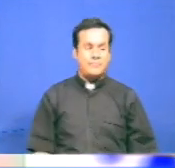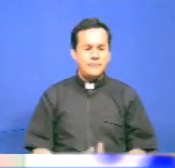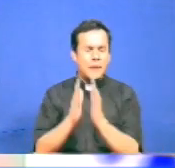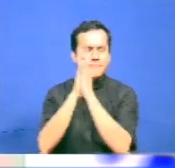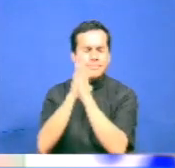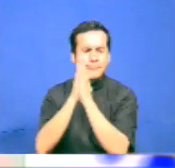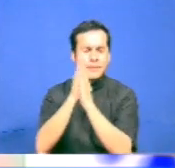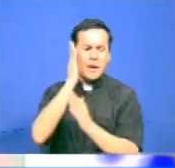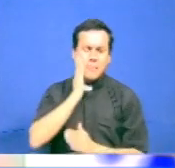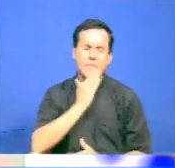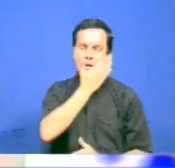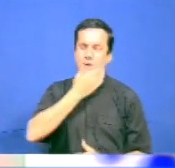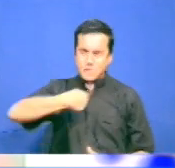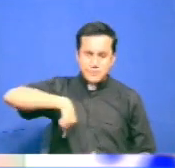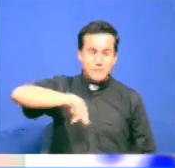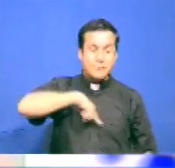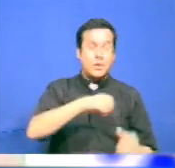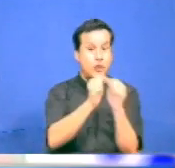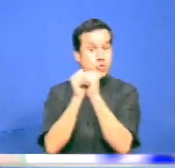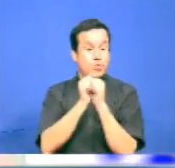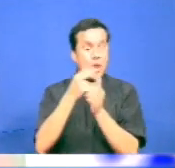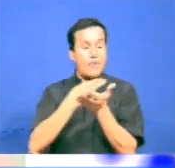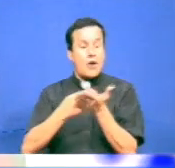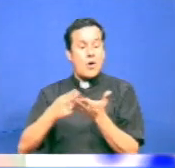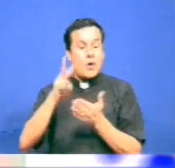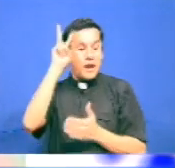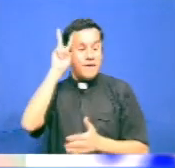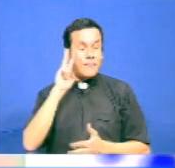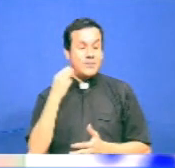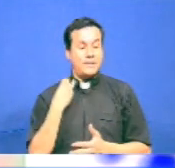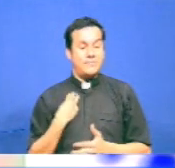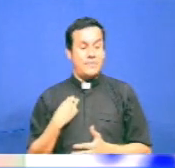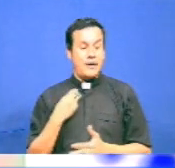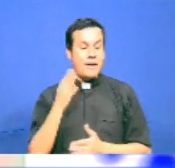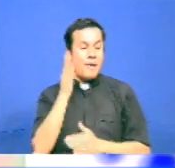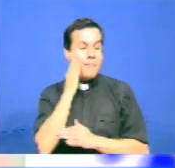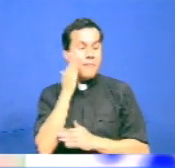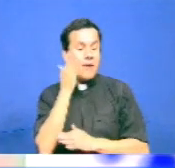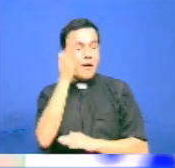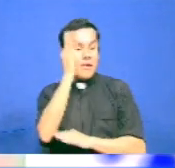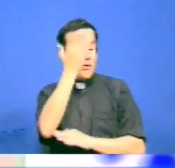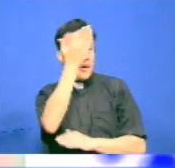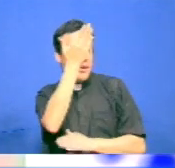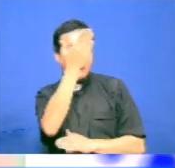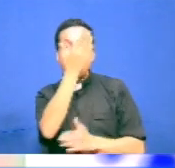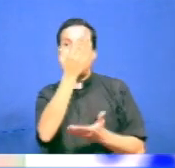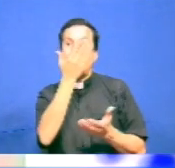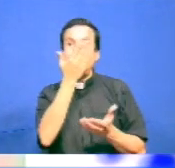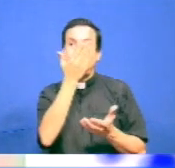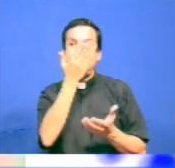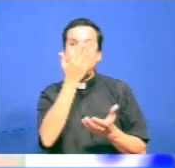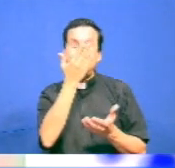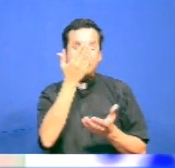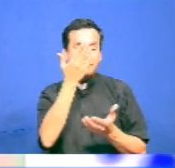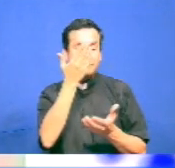Tunakuomba utuhurumie sisi sote, ili tustahili kushiriki uzima wa milele na kusifu na kutukuza